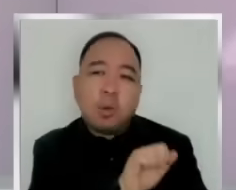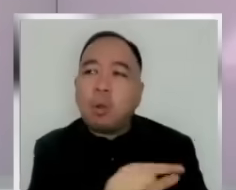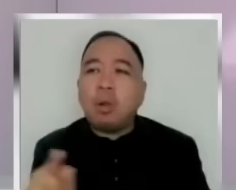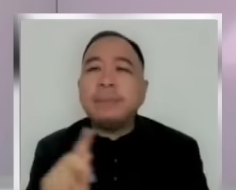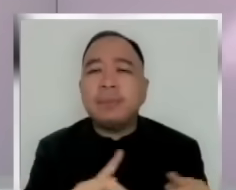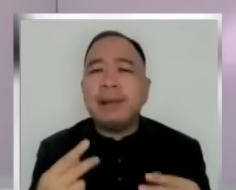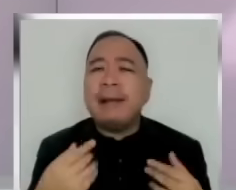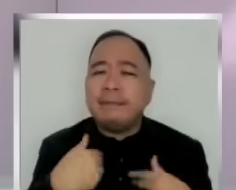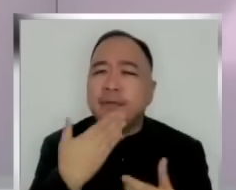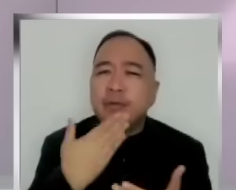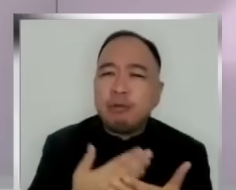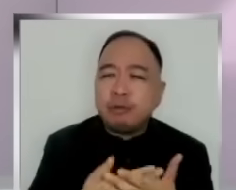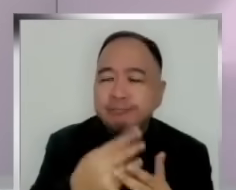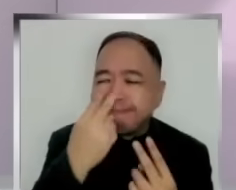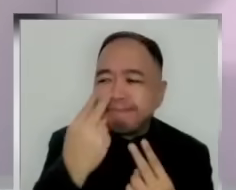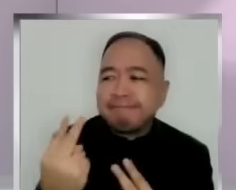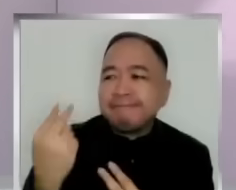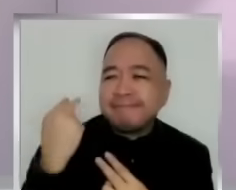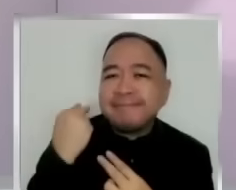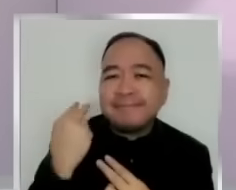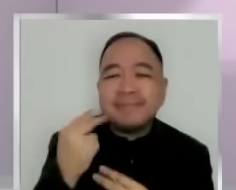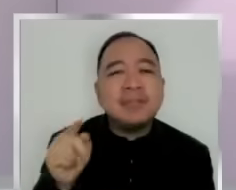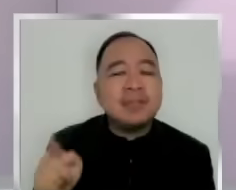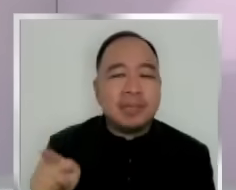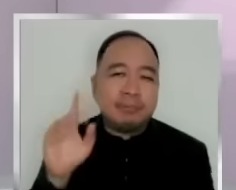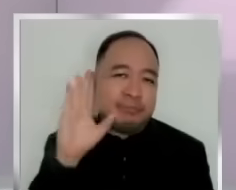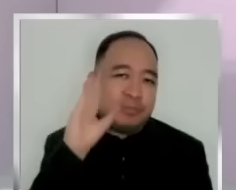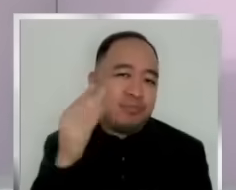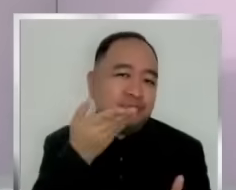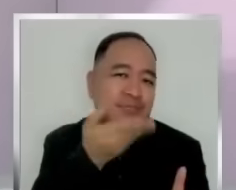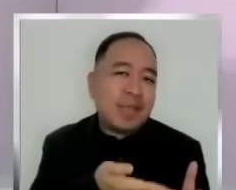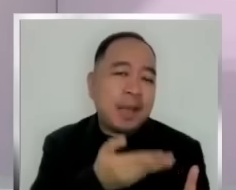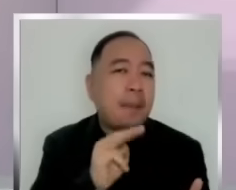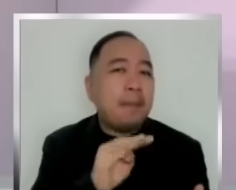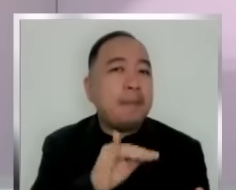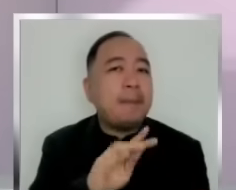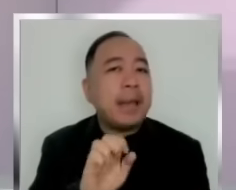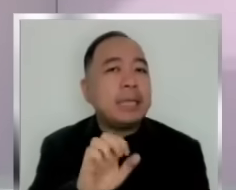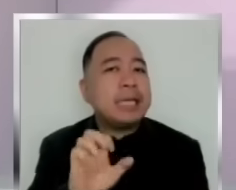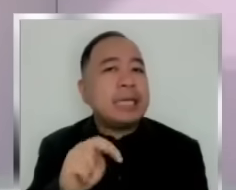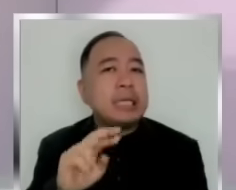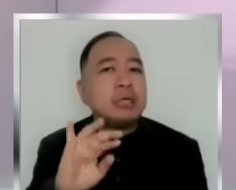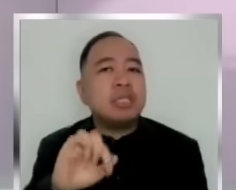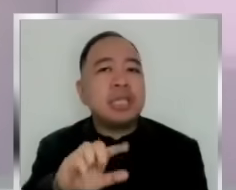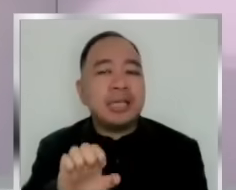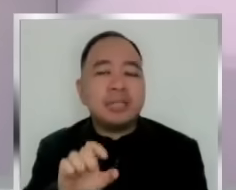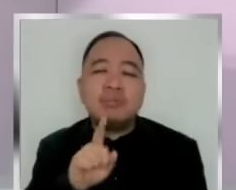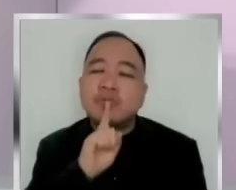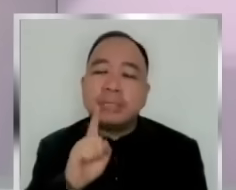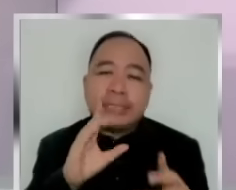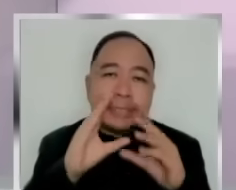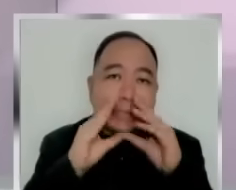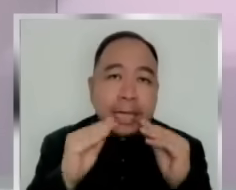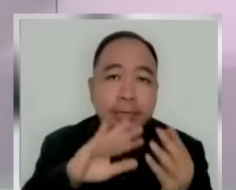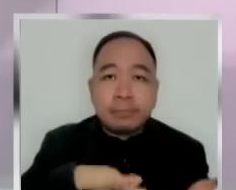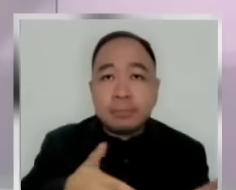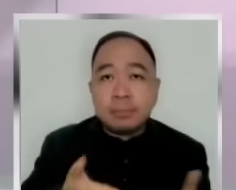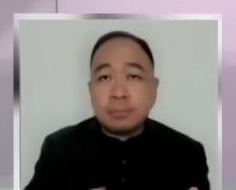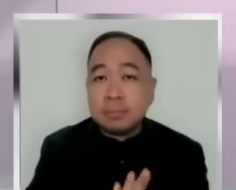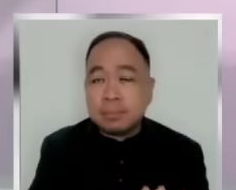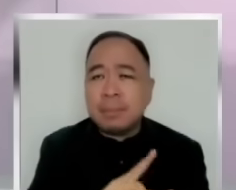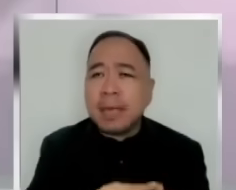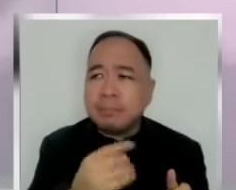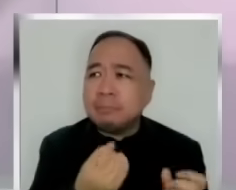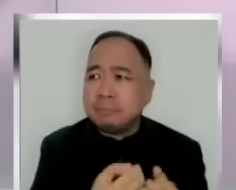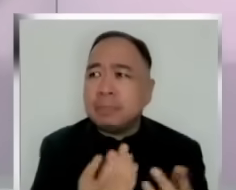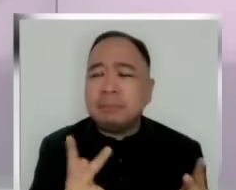nag-iisang Mike Enriquez. Malungkot man dahil sa kanyang pagpanaw, marami ang nagbaliktanaw sa makulay niyang buhay. Ang